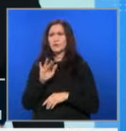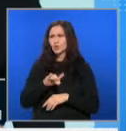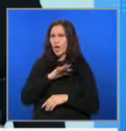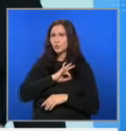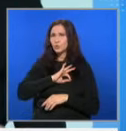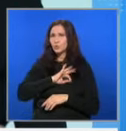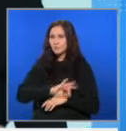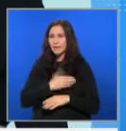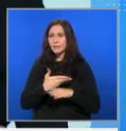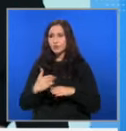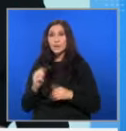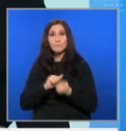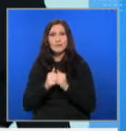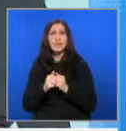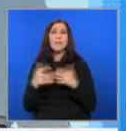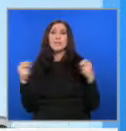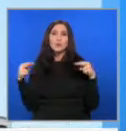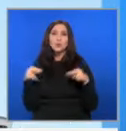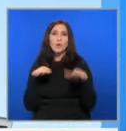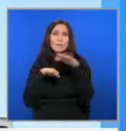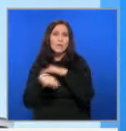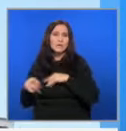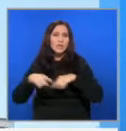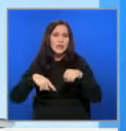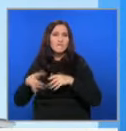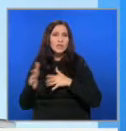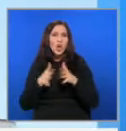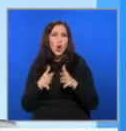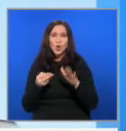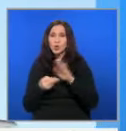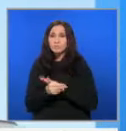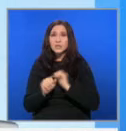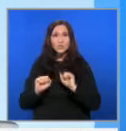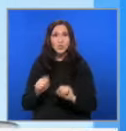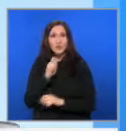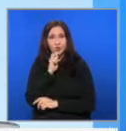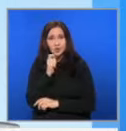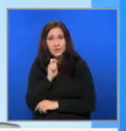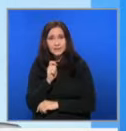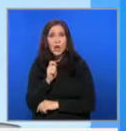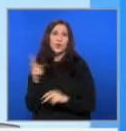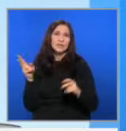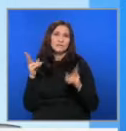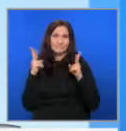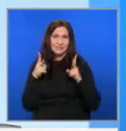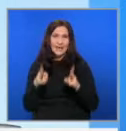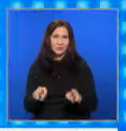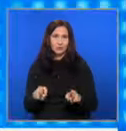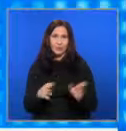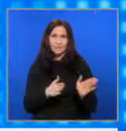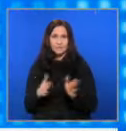продължи битките си за безконтролната миграция, трафика на хората, корупцията и защитата на журналистите от цензурата.